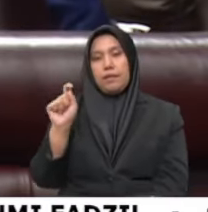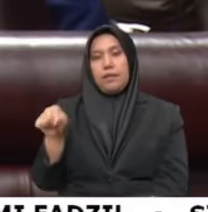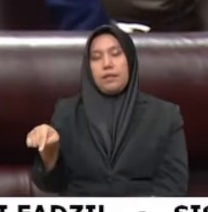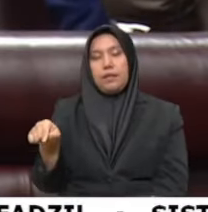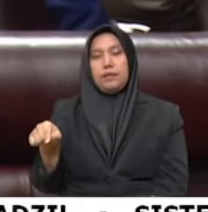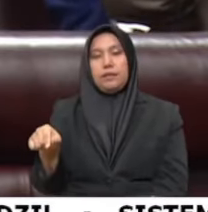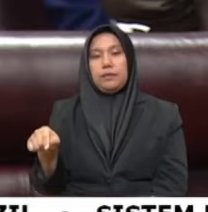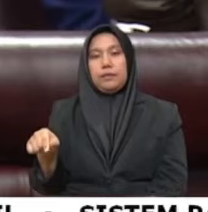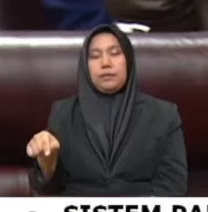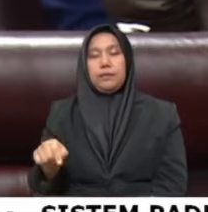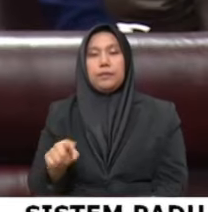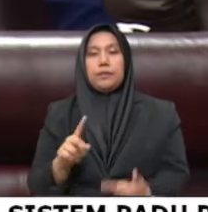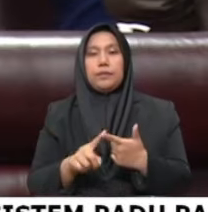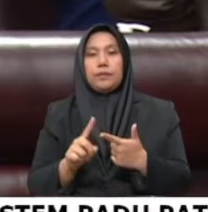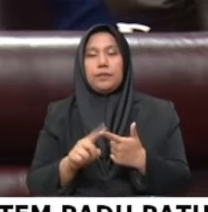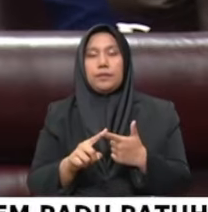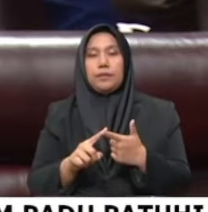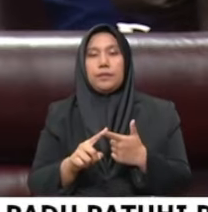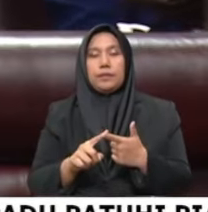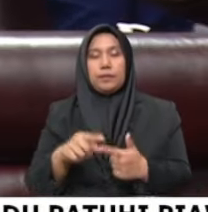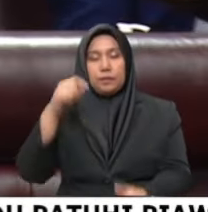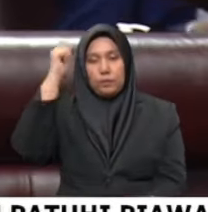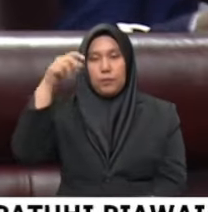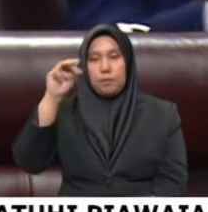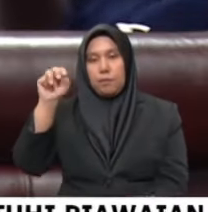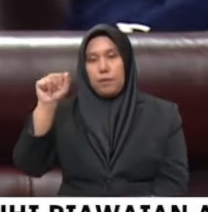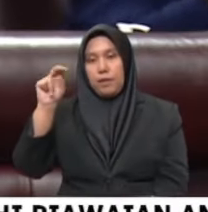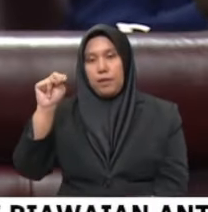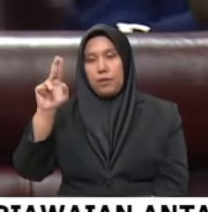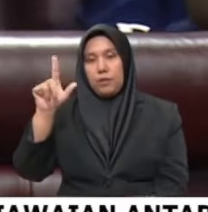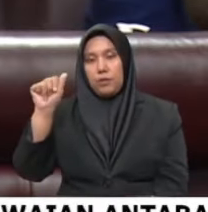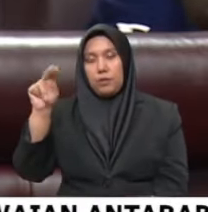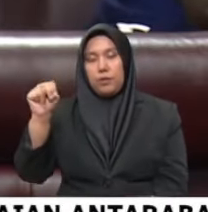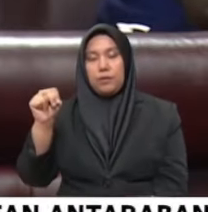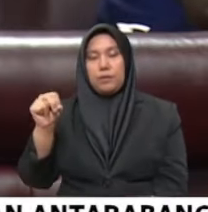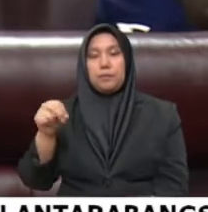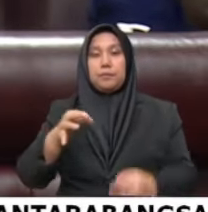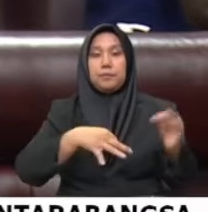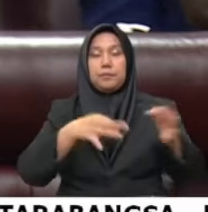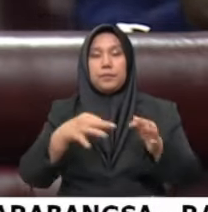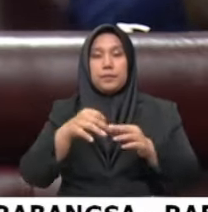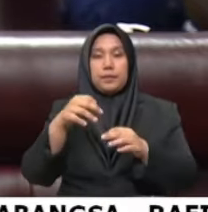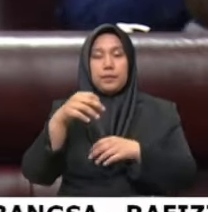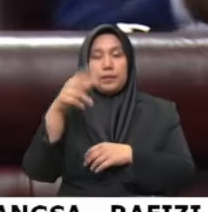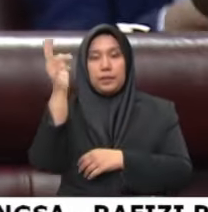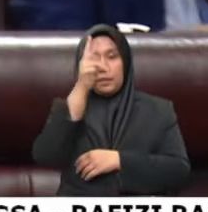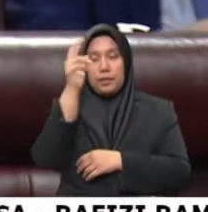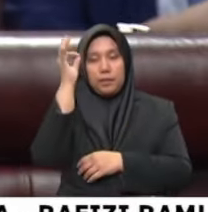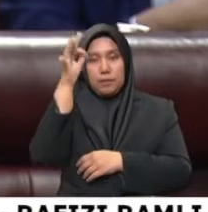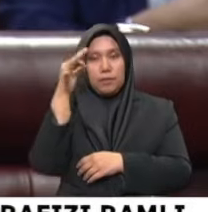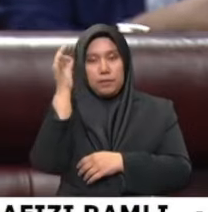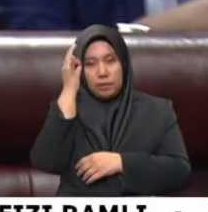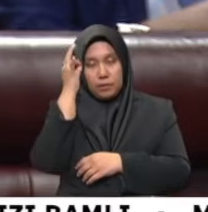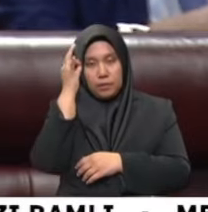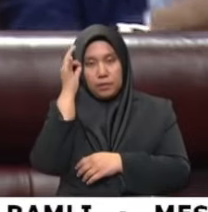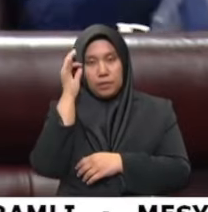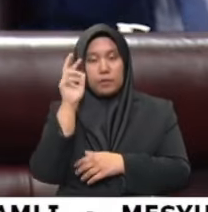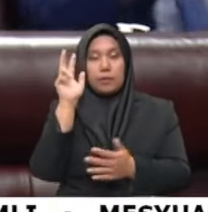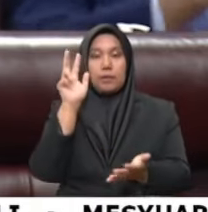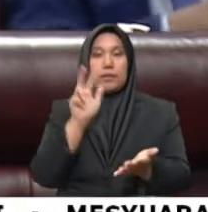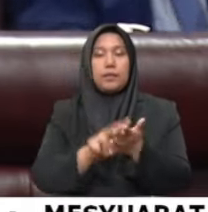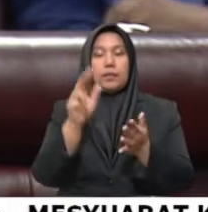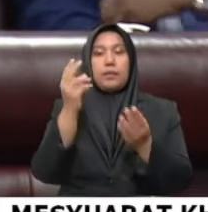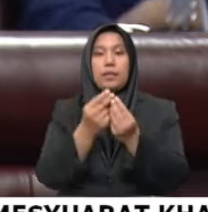Tuan Manolan Mohamad memohon penjelasan Kerajaan Persekutuan mengenai sebab kelewatan dalam pewartaan tanah